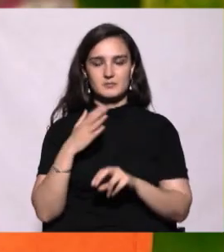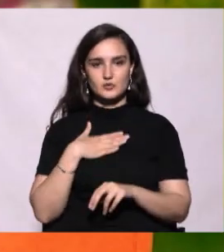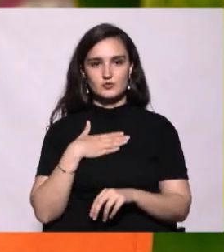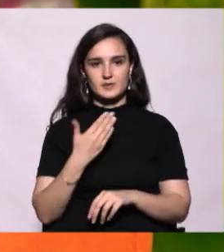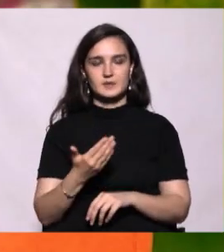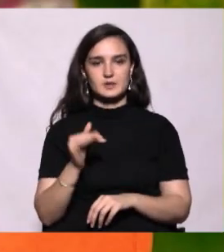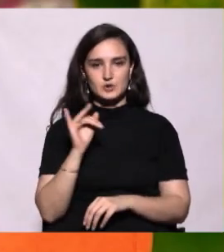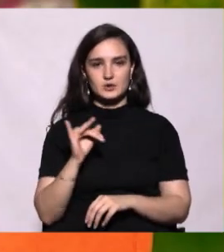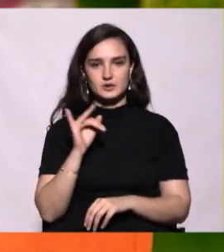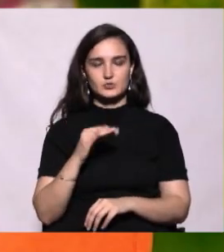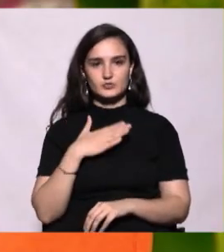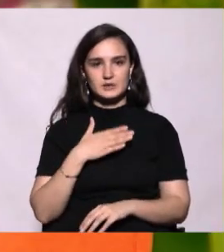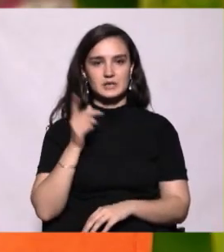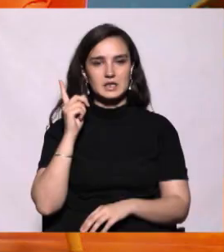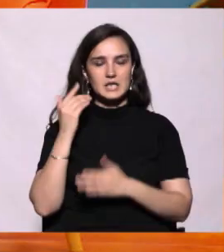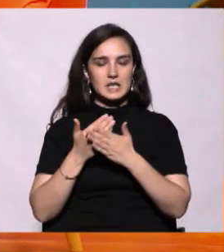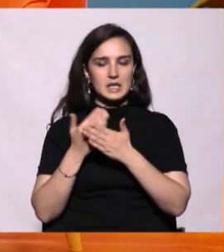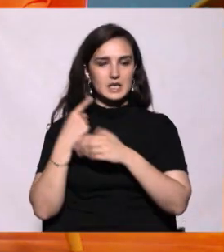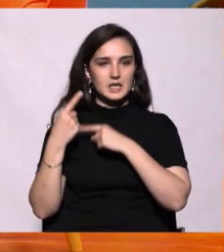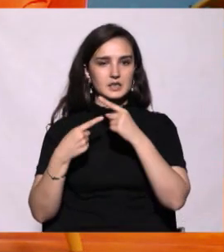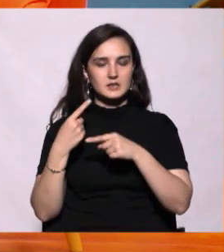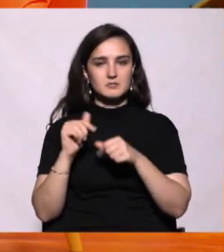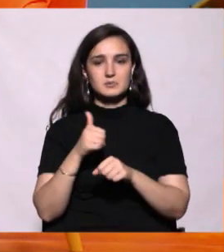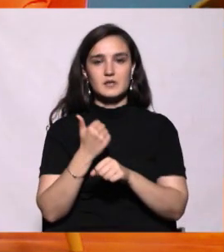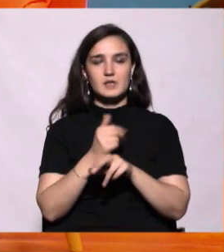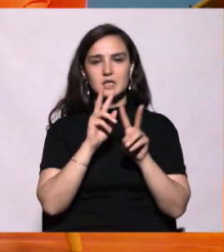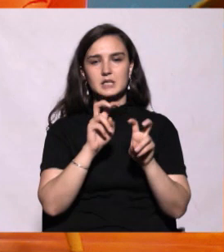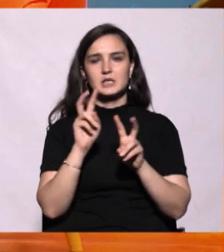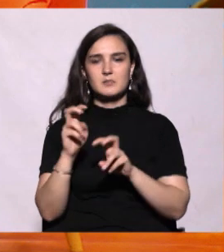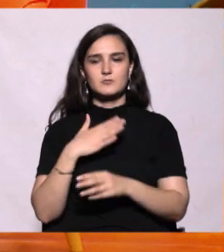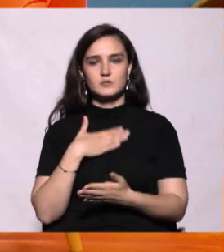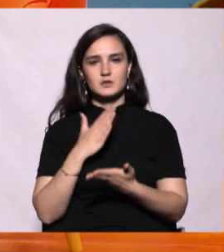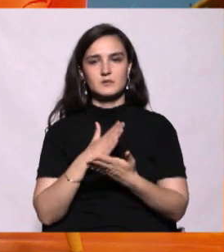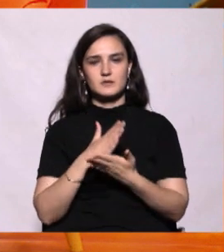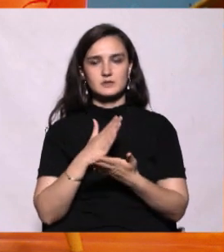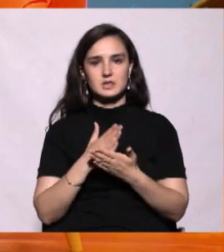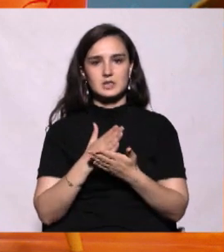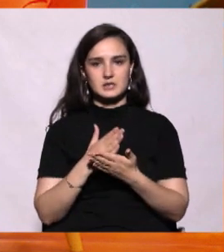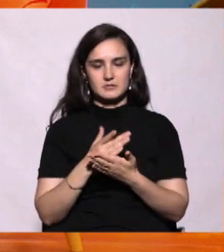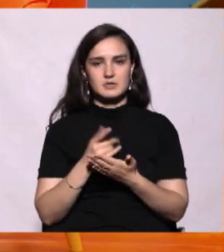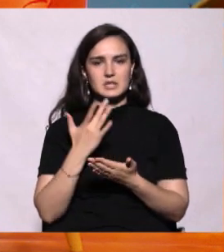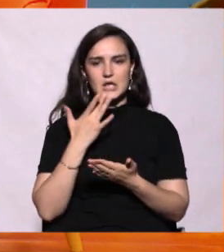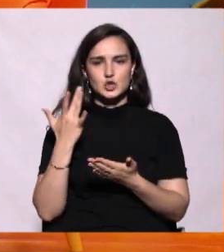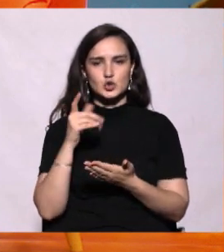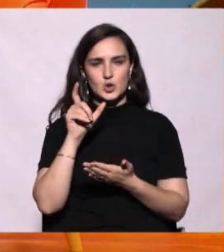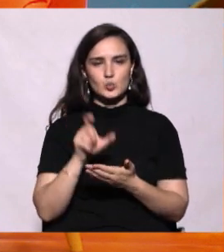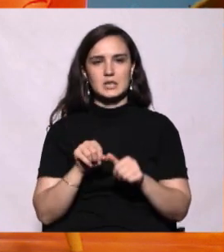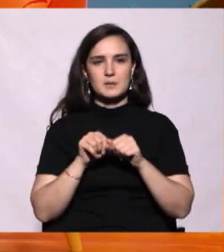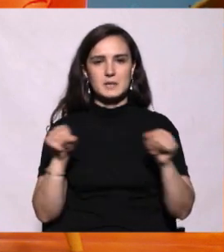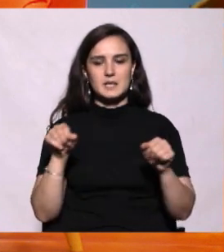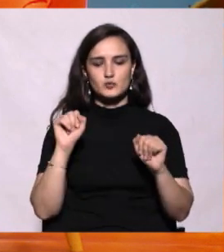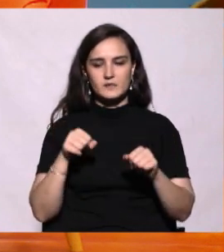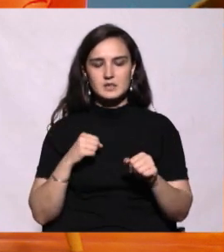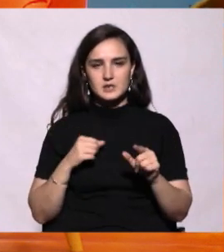ჩვენი ისტორიის, ჩვენი ლეგენდის. So the main themes we have national hero that we